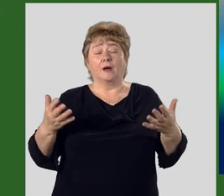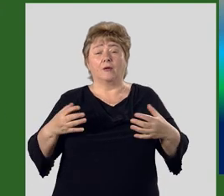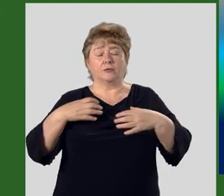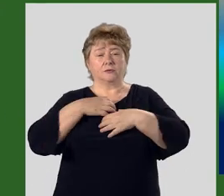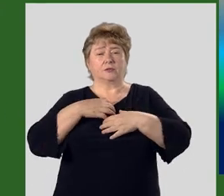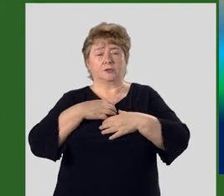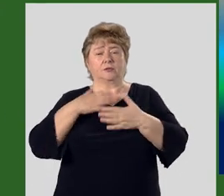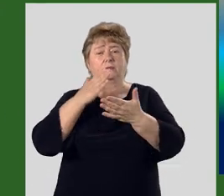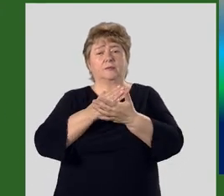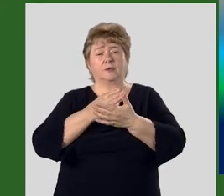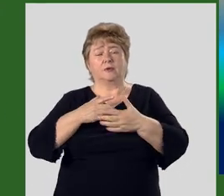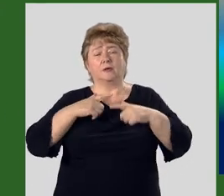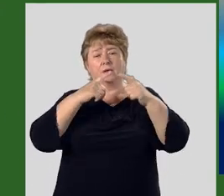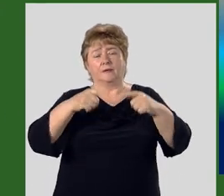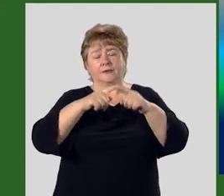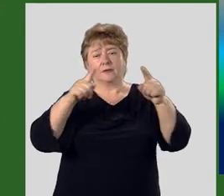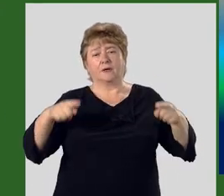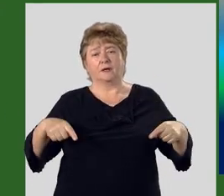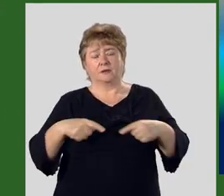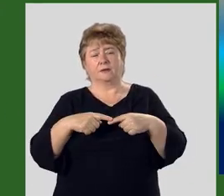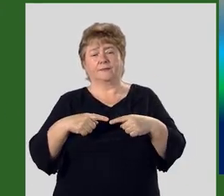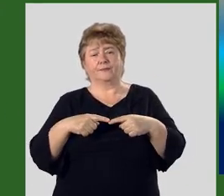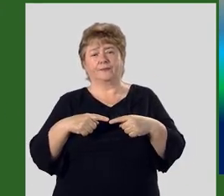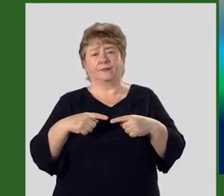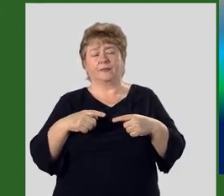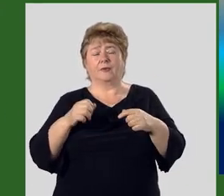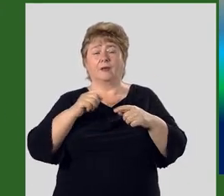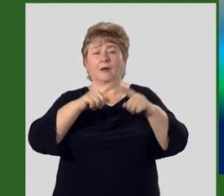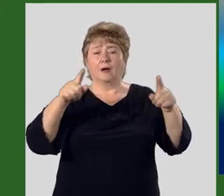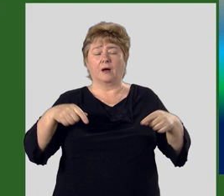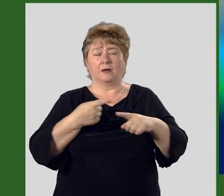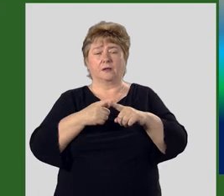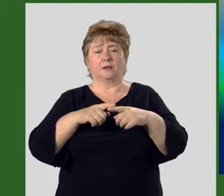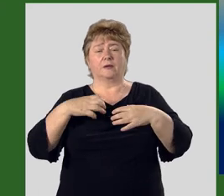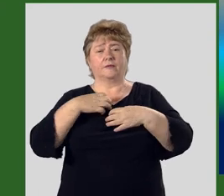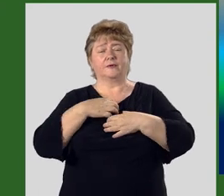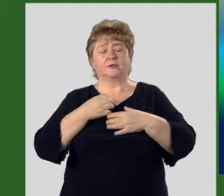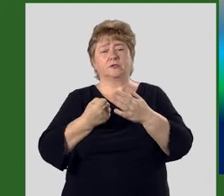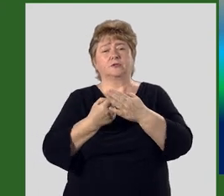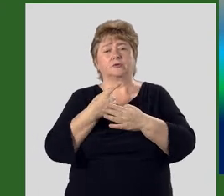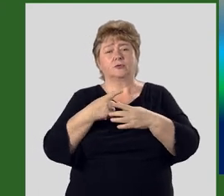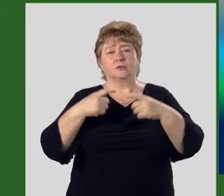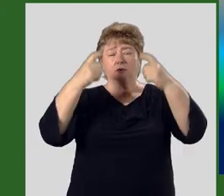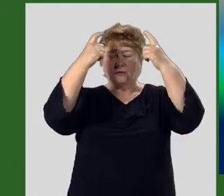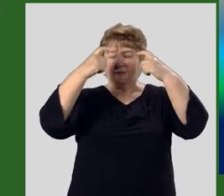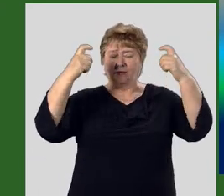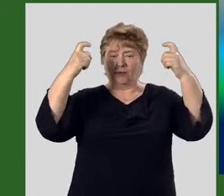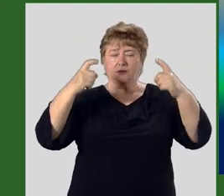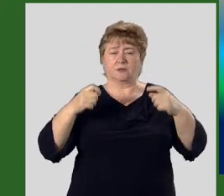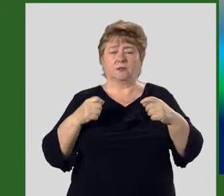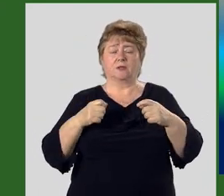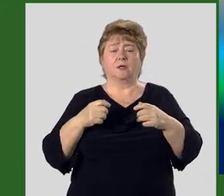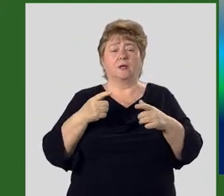Какое значение имеют географические карты? Карта – это важнейший источник географической